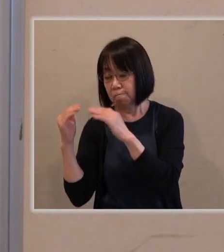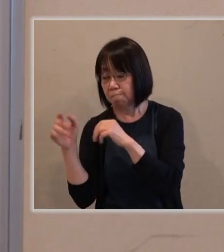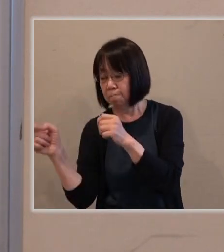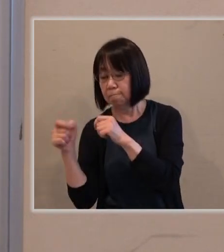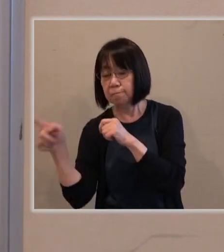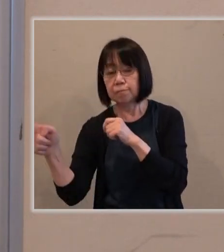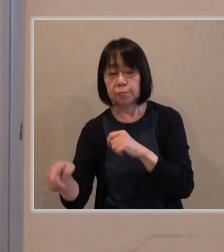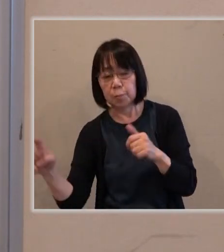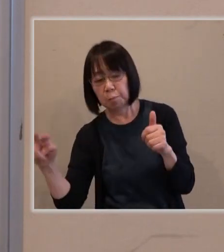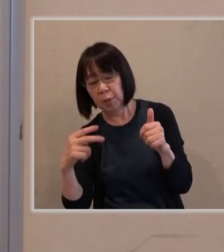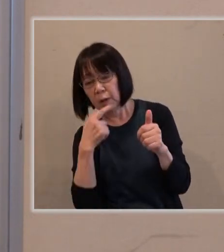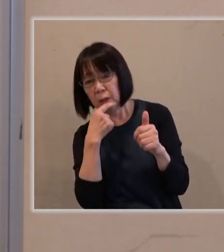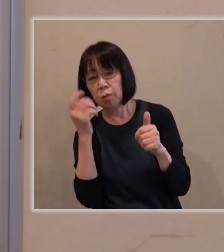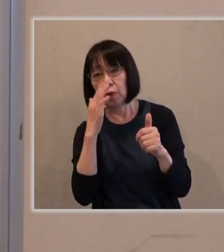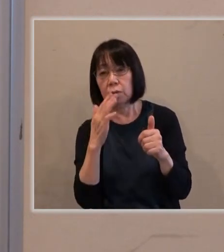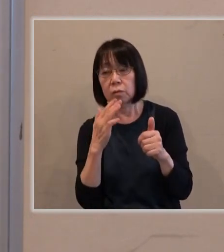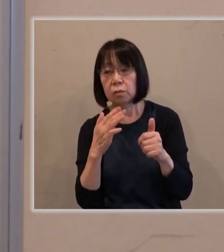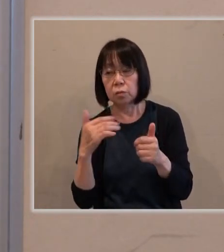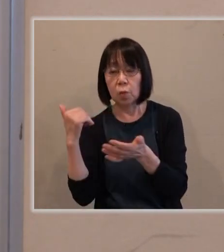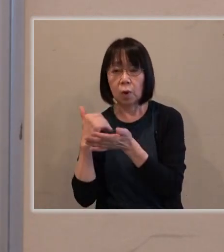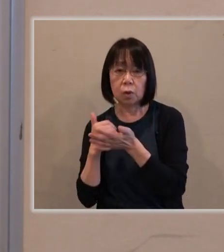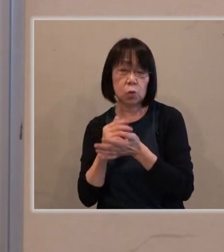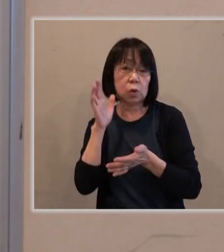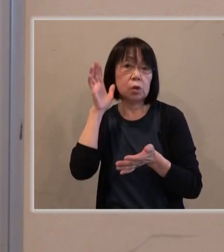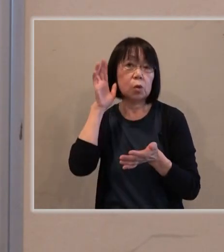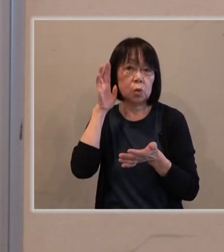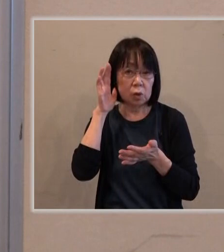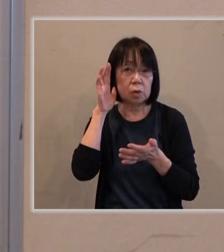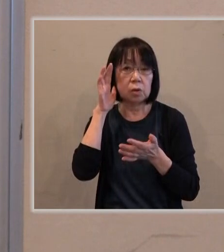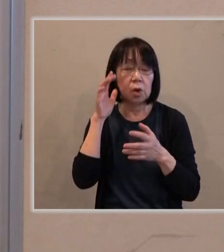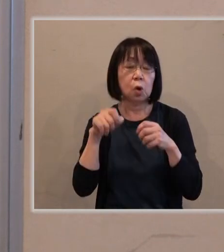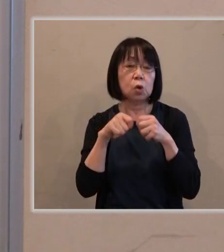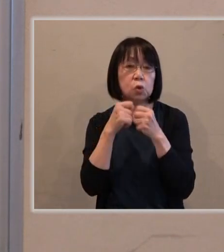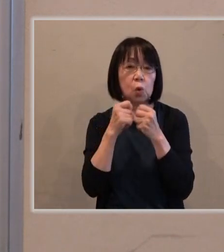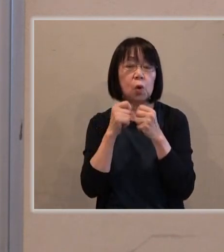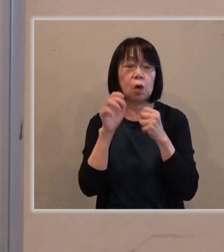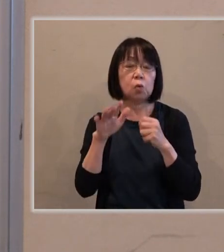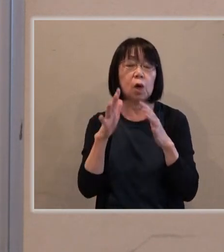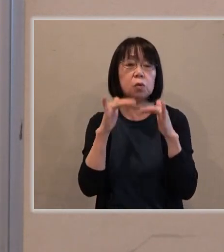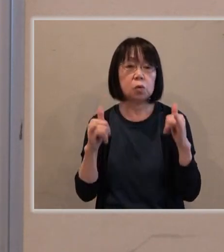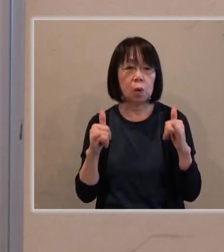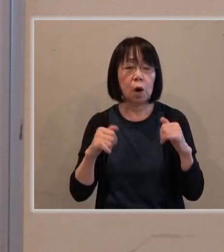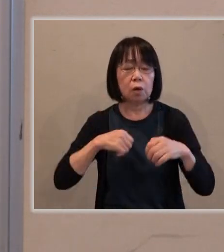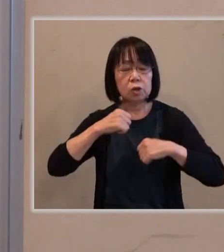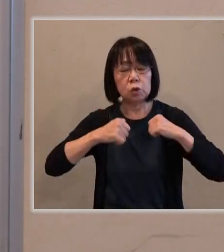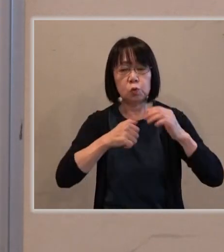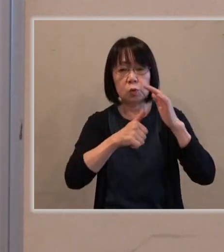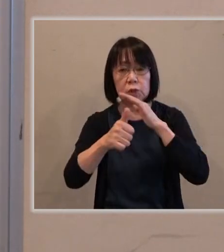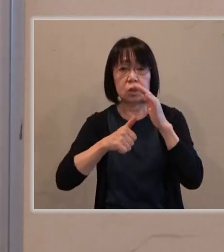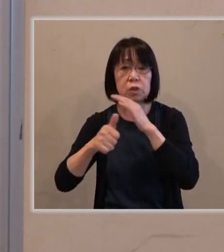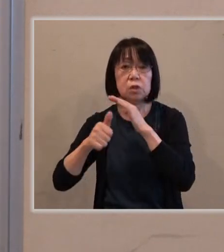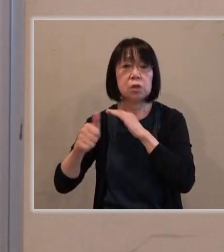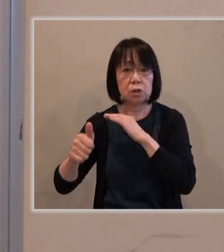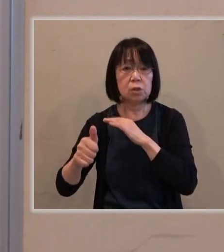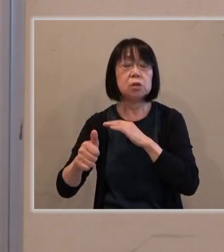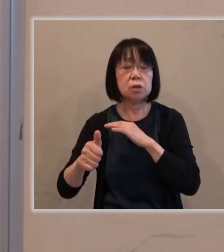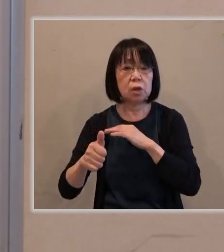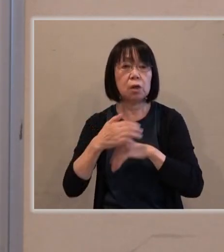た時にね、やはり障害のある人が自由にね出ていける環境じゃない